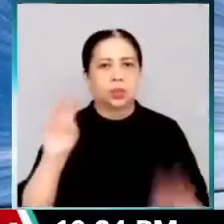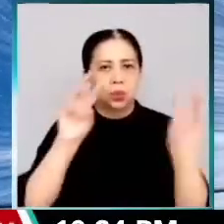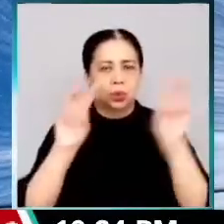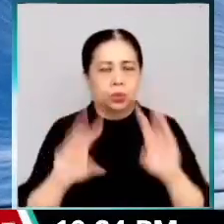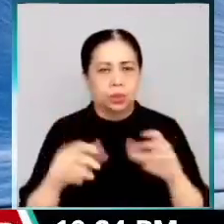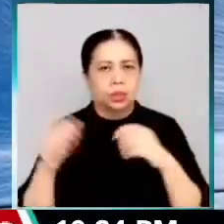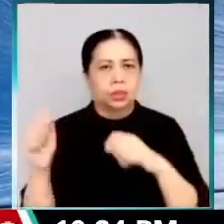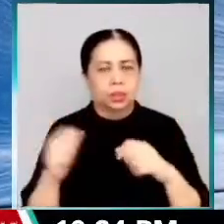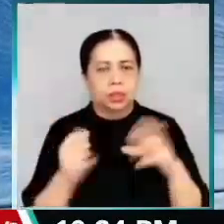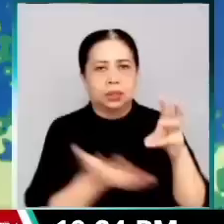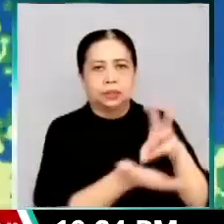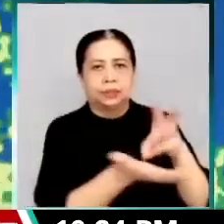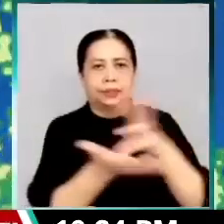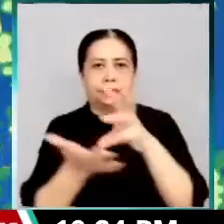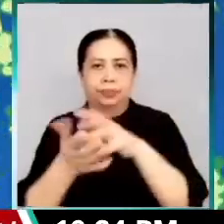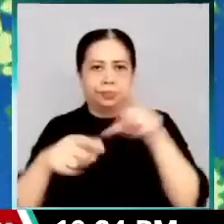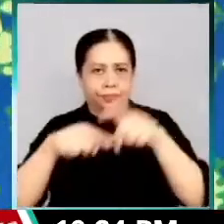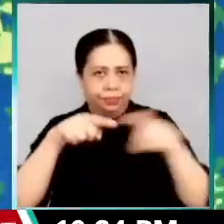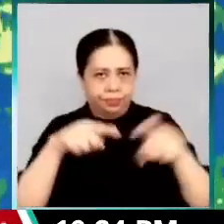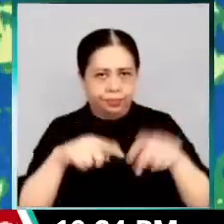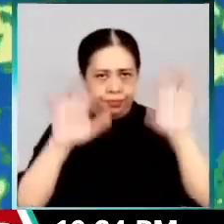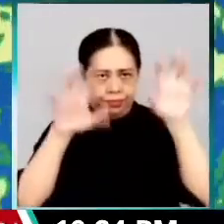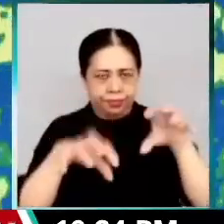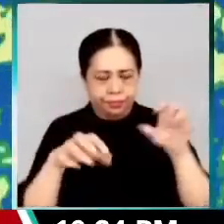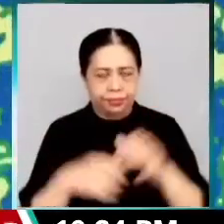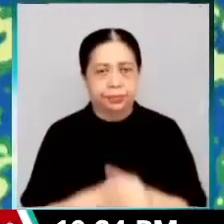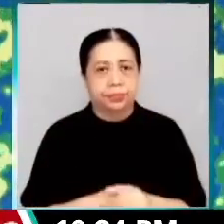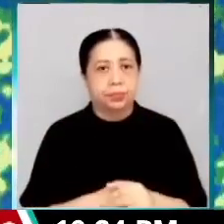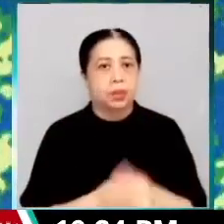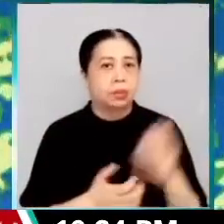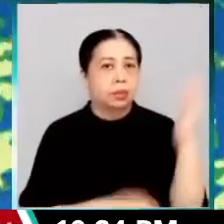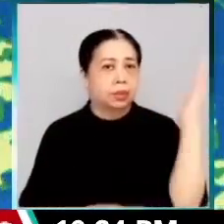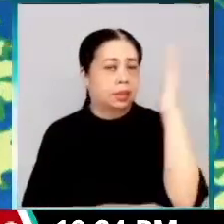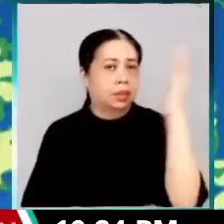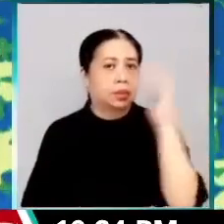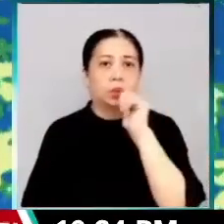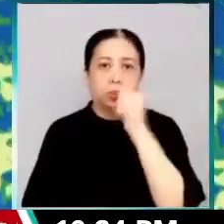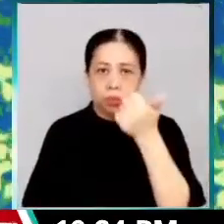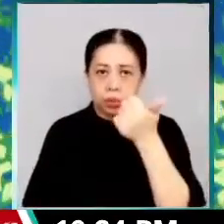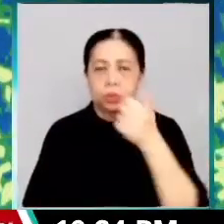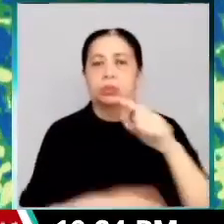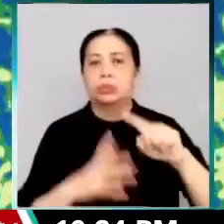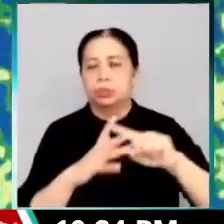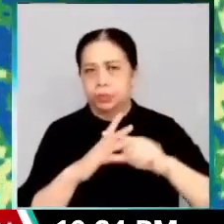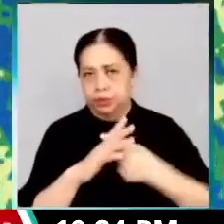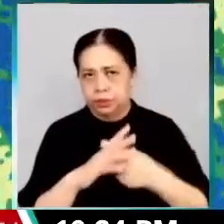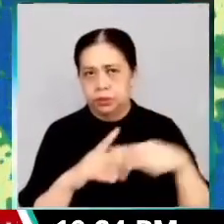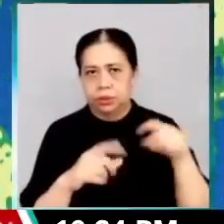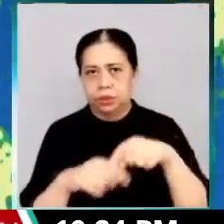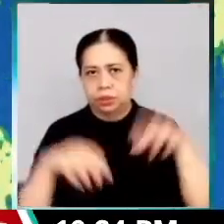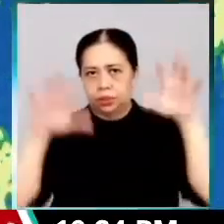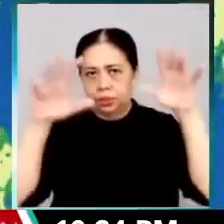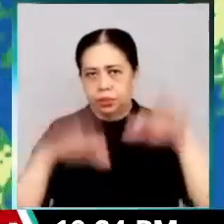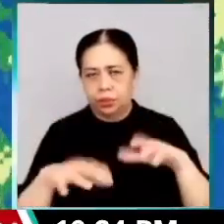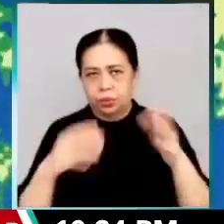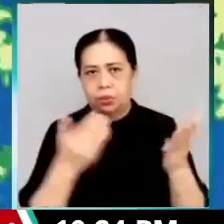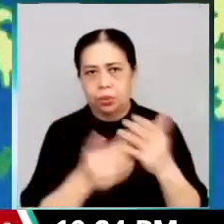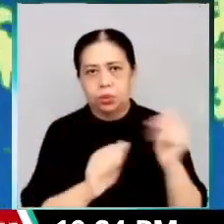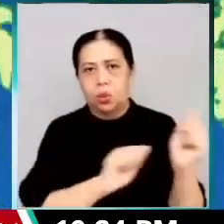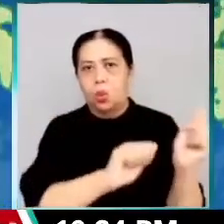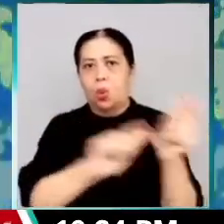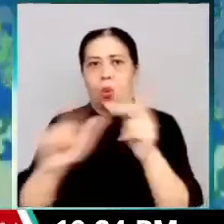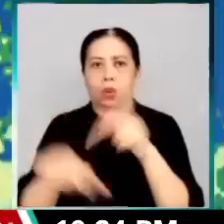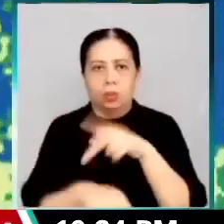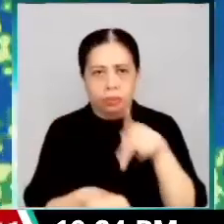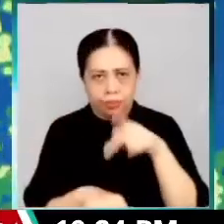thunderstorms. Base sa datos ng Metro Weather, bandang tanghali bukas magsisimula ang mga pag-ulan sa halos buong bansa.